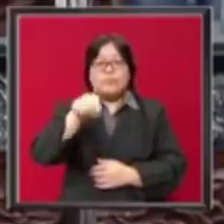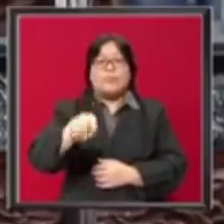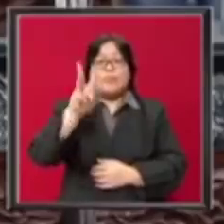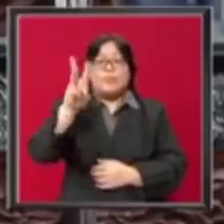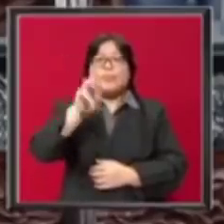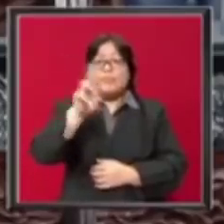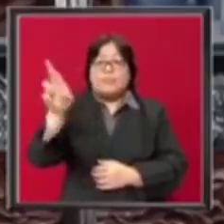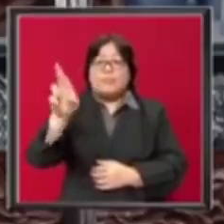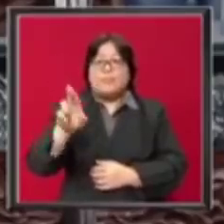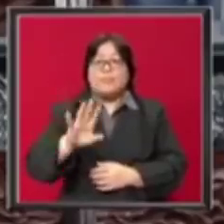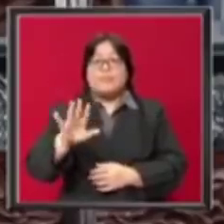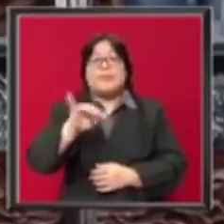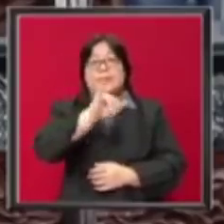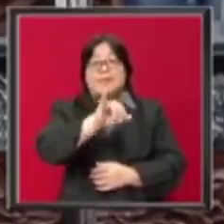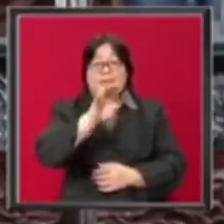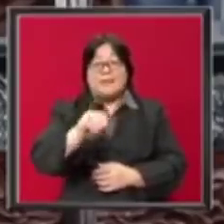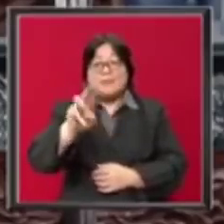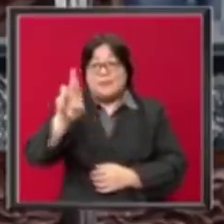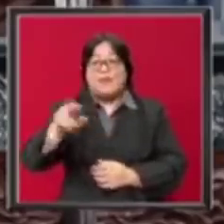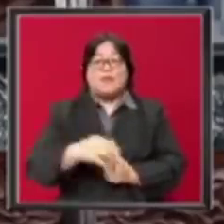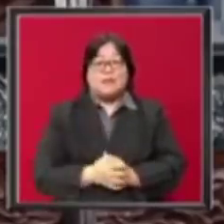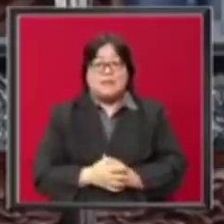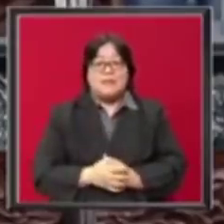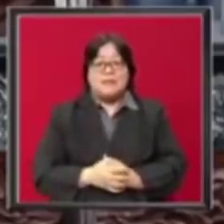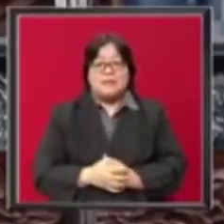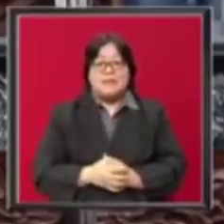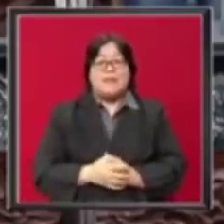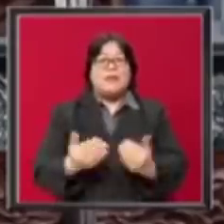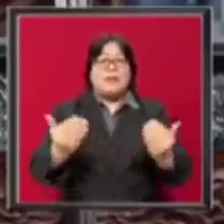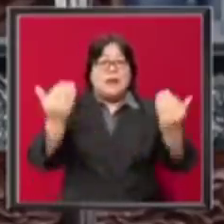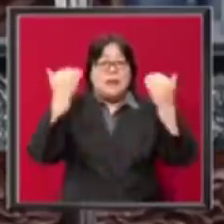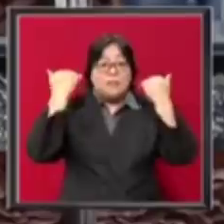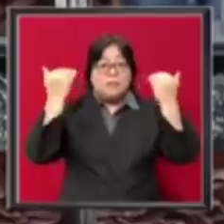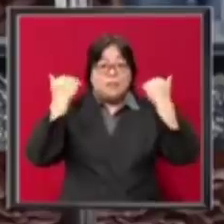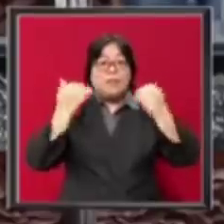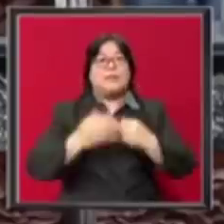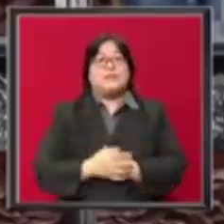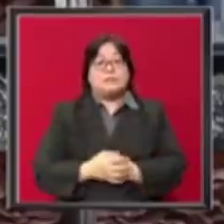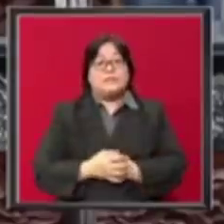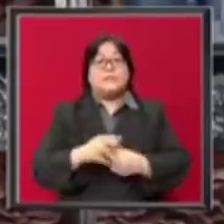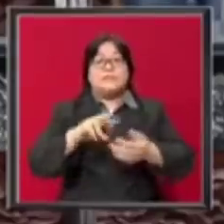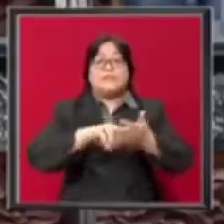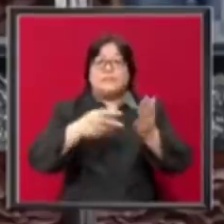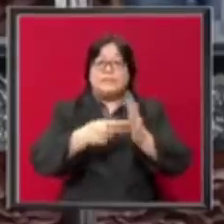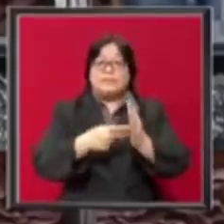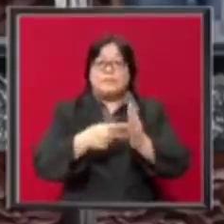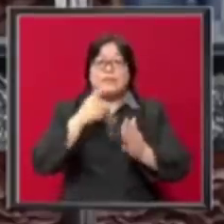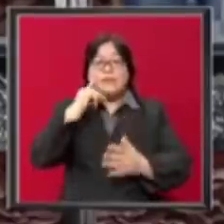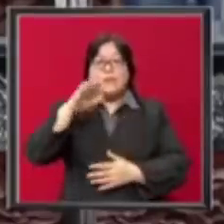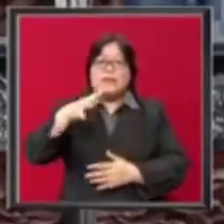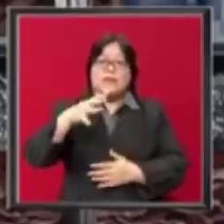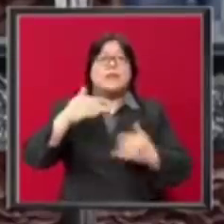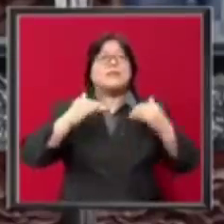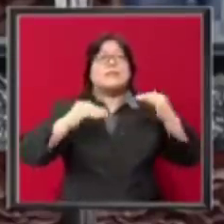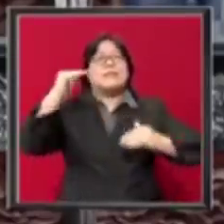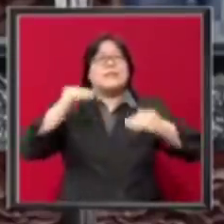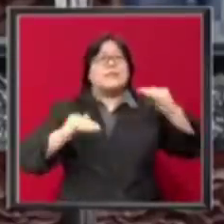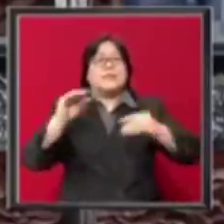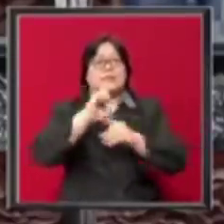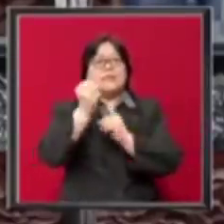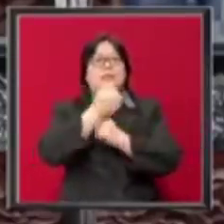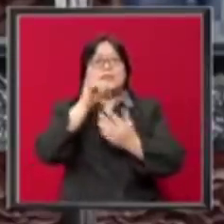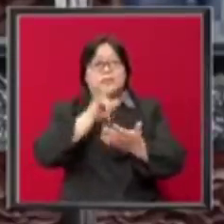741.6 ribu. MIR on unemployment, pengangguran, maknanya anggap stabil keadaan